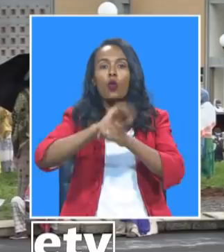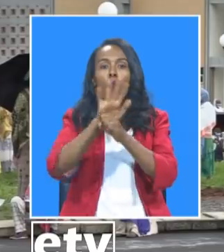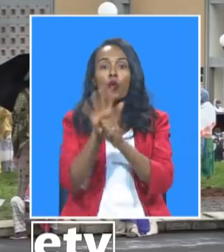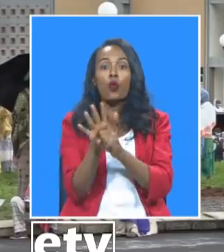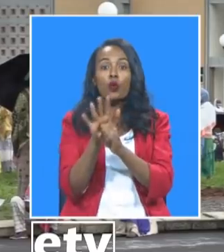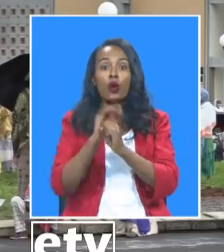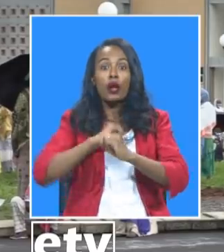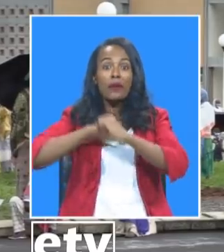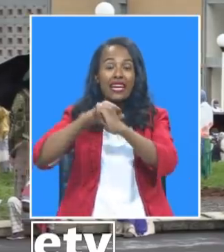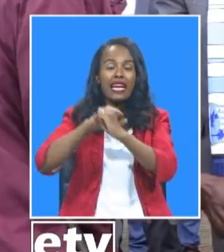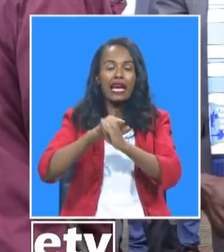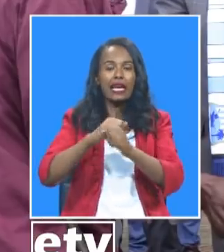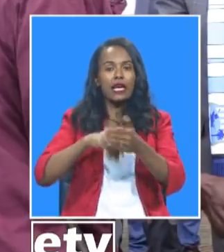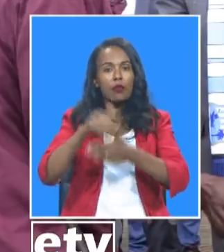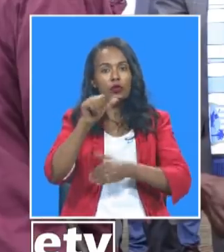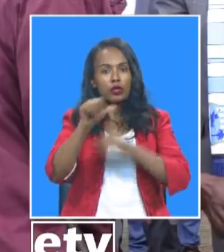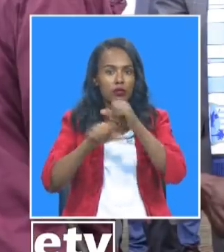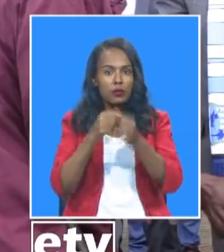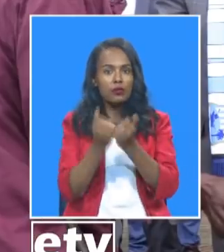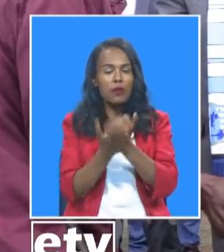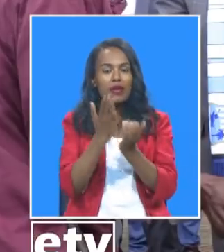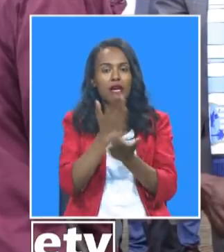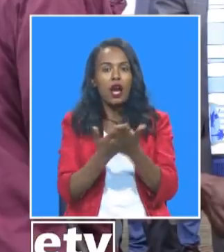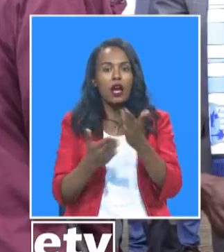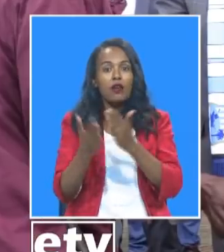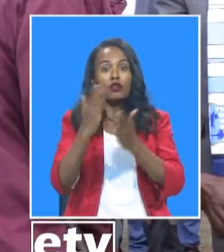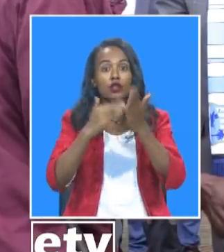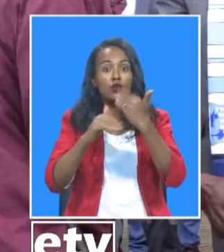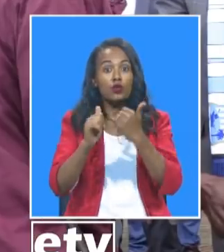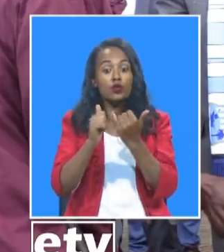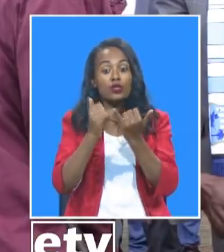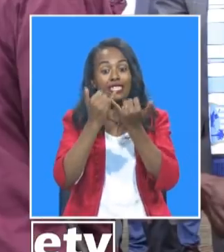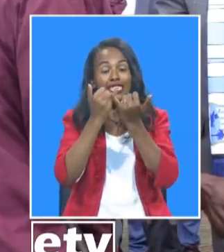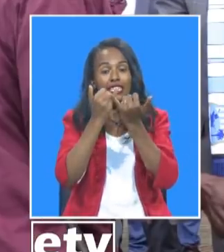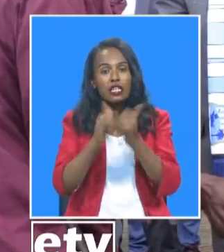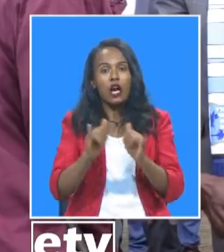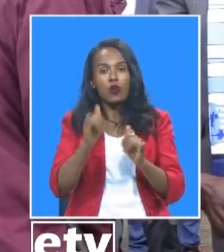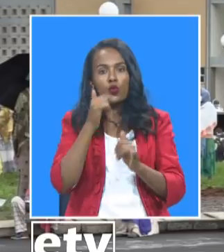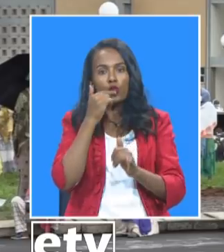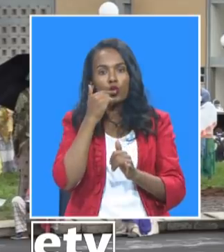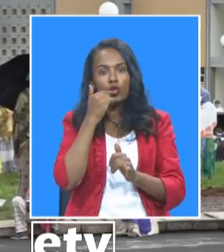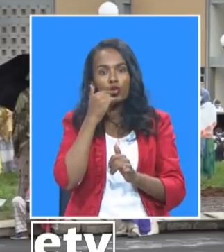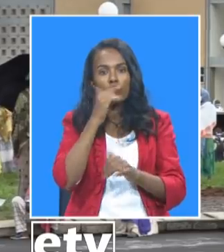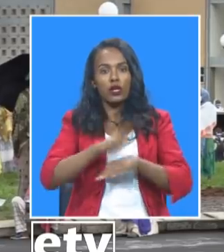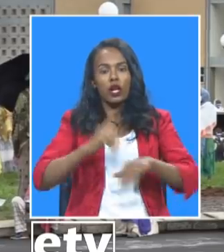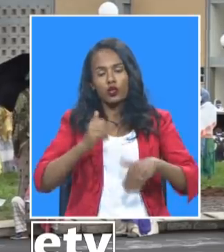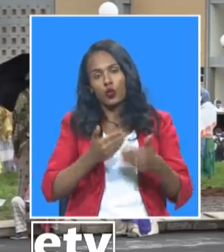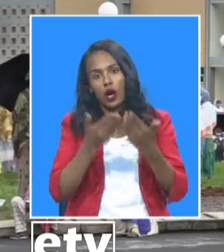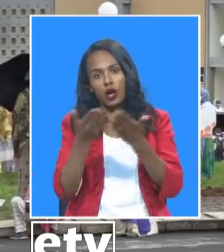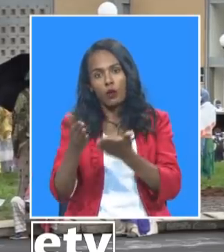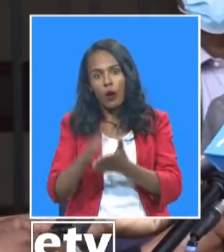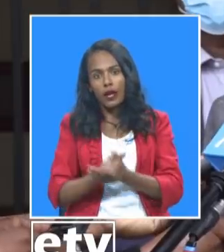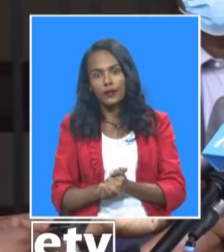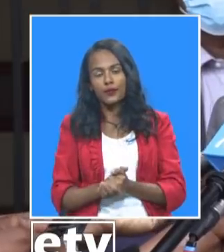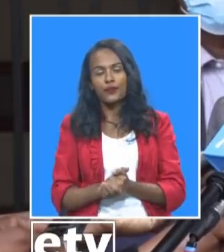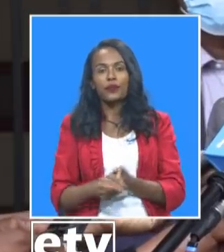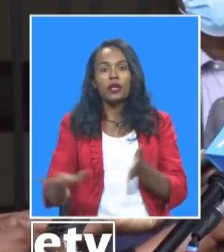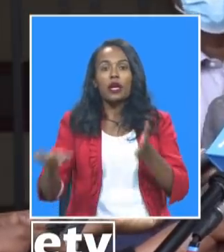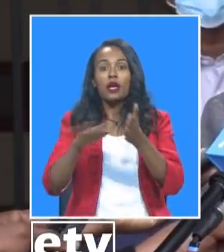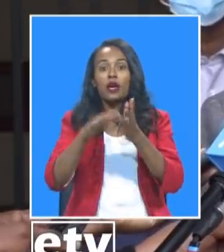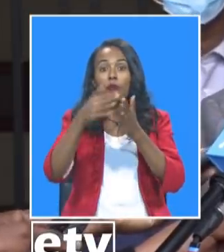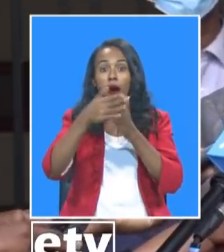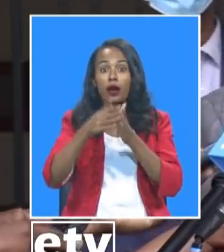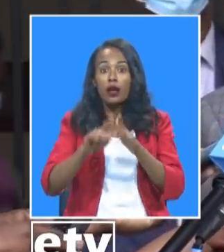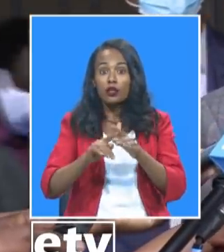ከመወጣት ባሻገር እርስ በርስ በመደጋገፍ ሌሎችን ችግር እንዲጋሩም አቶ ተመስገን ጥሩነህ ጥሪያቸውን አቀረበዋል። አሬ ባህር ዳር